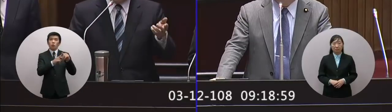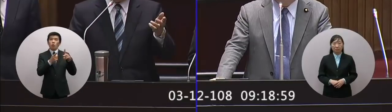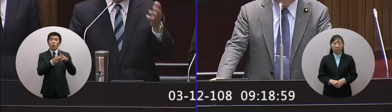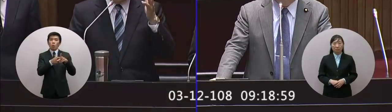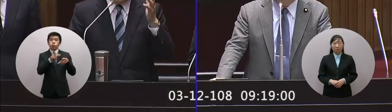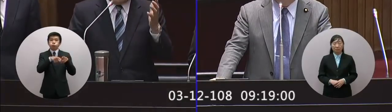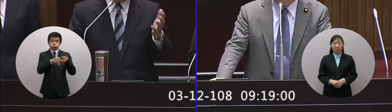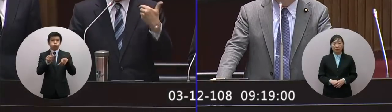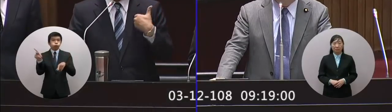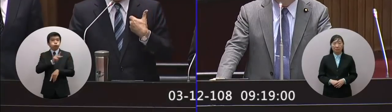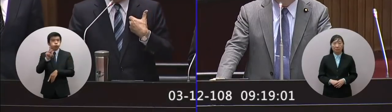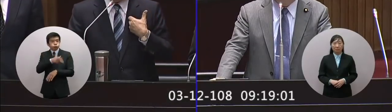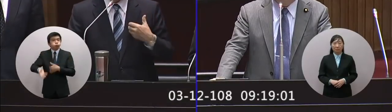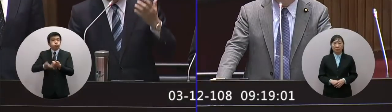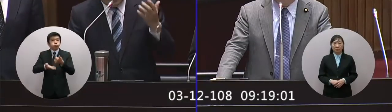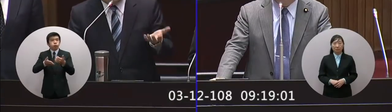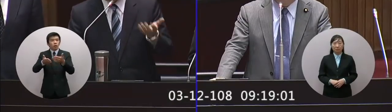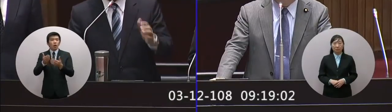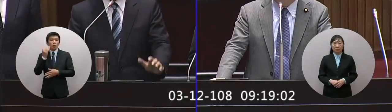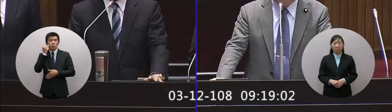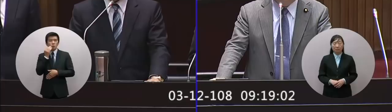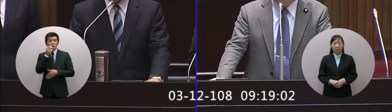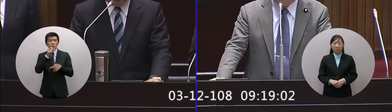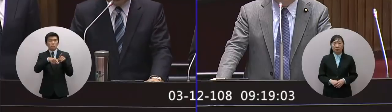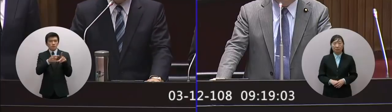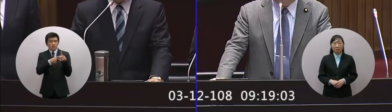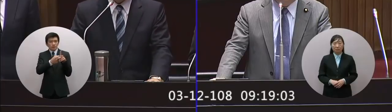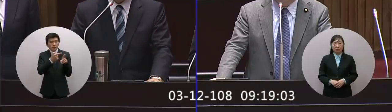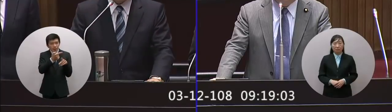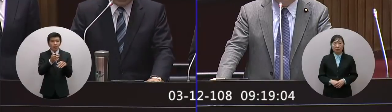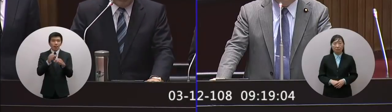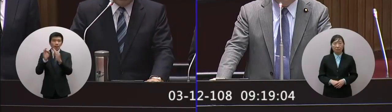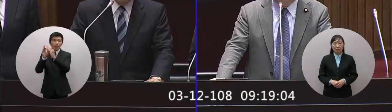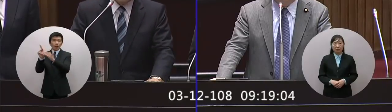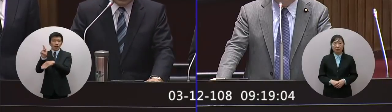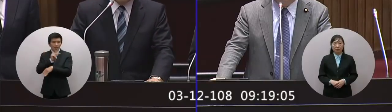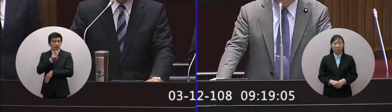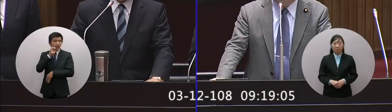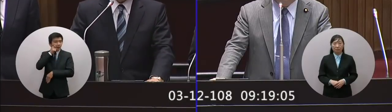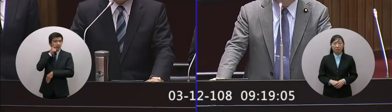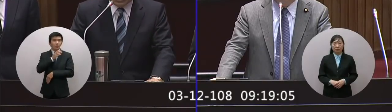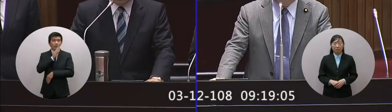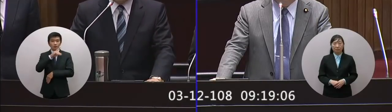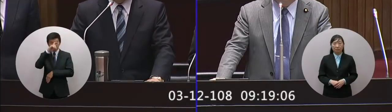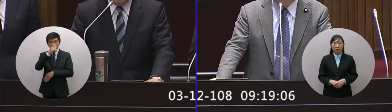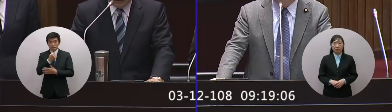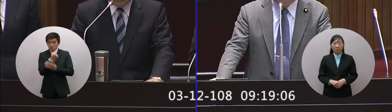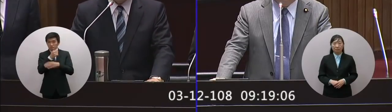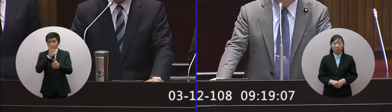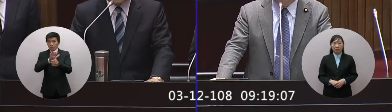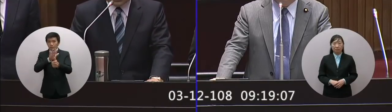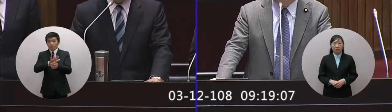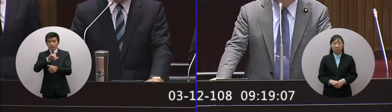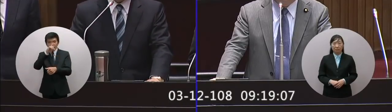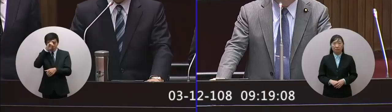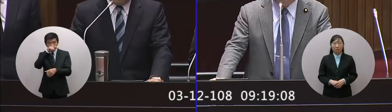越小越难贷到款，越应该给他们多支持，让他们更有机会、能